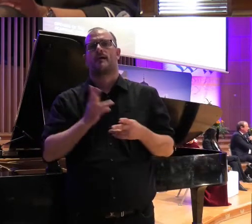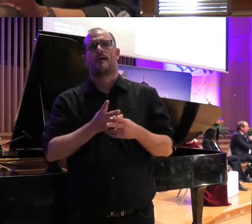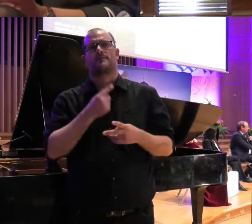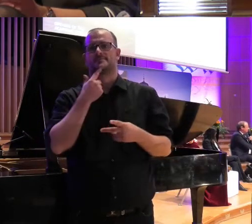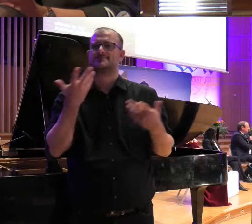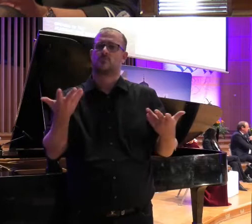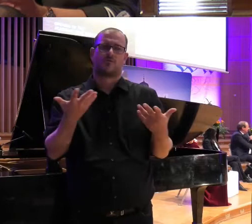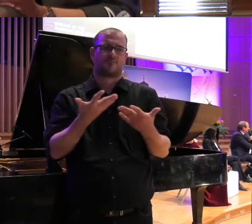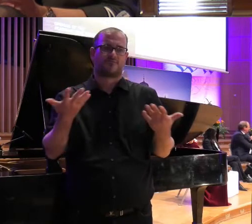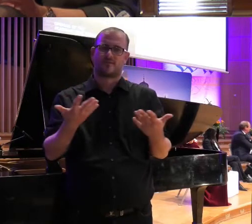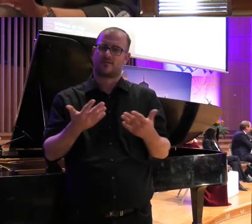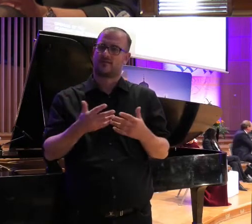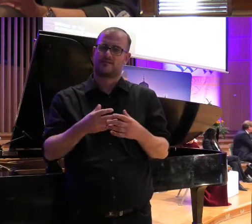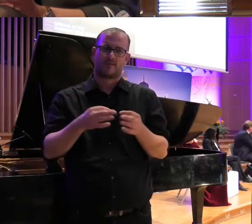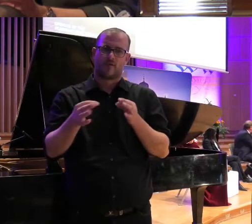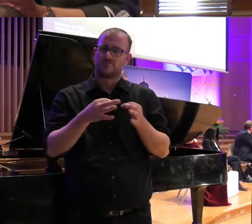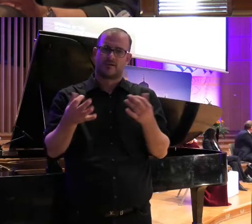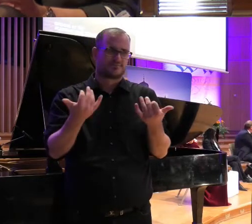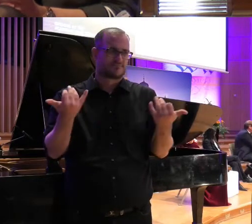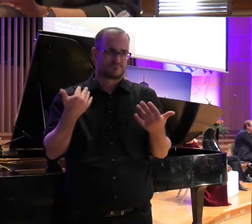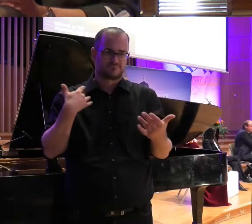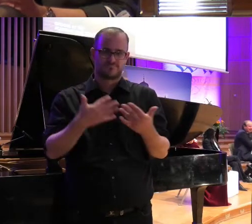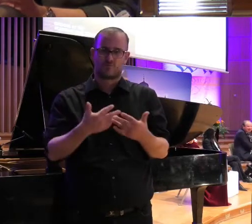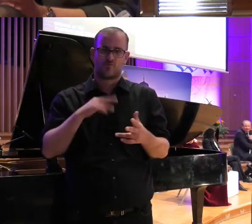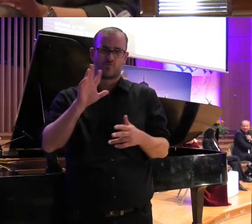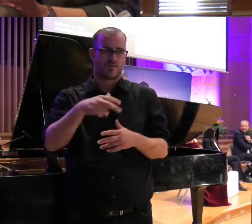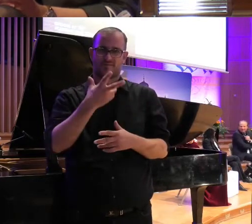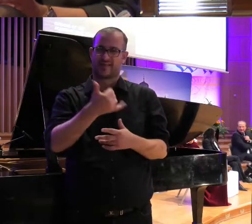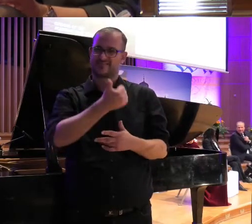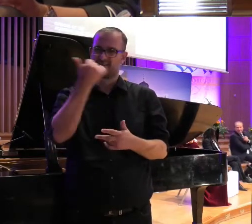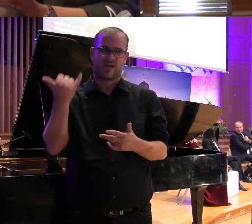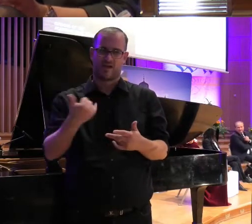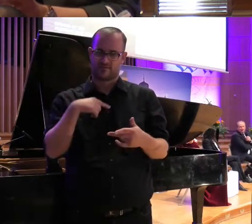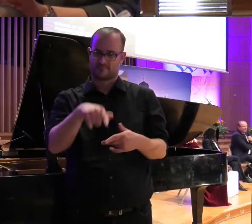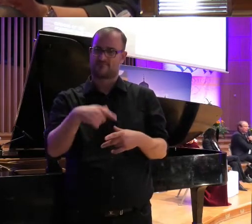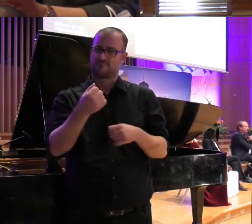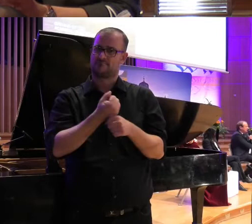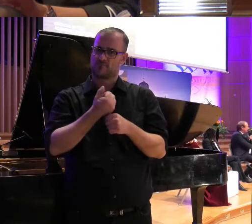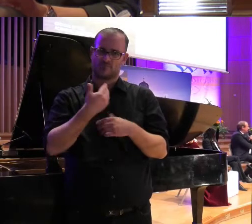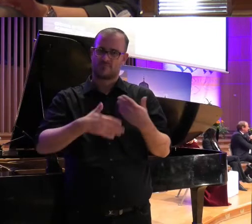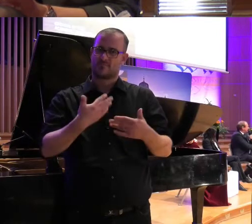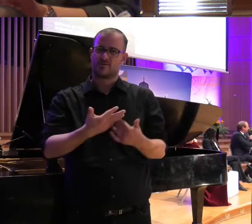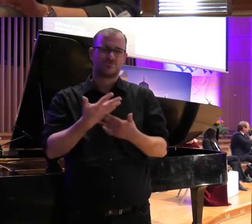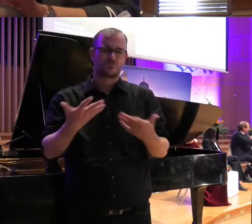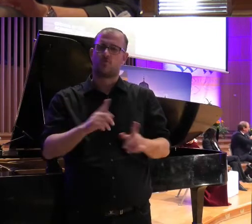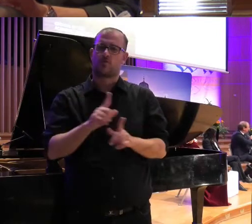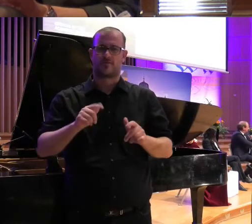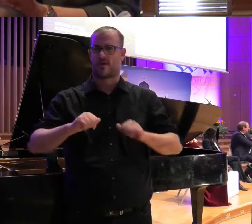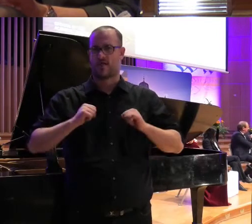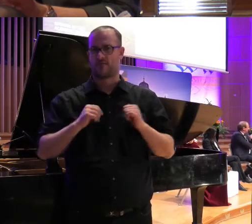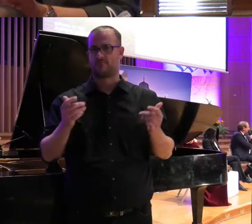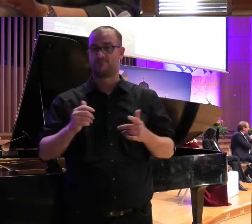Dimension habe ich so in meiner, ich bin nun über 30 Jahre in dem Metier tätig, so noch nicht gesehen, insbesondere wenn